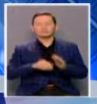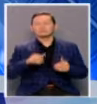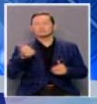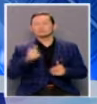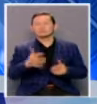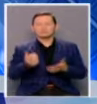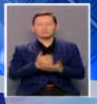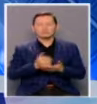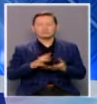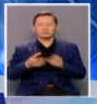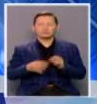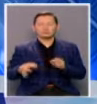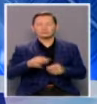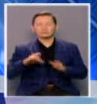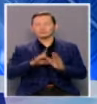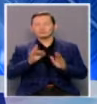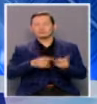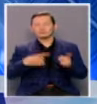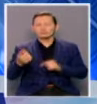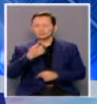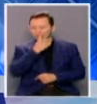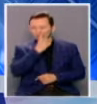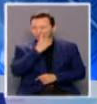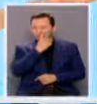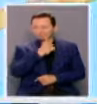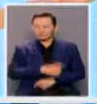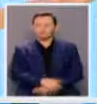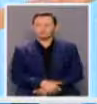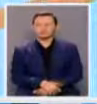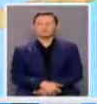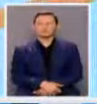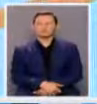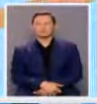шапқан үздіктер облыстық іріктеу кезеңіне жолдама алды.